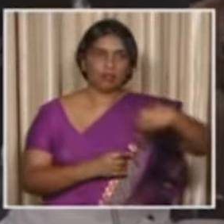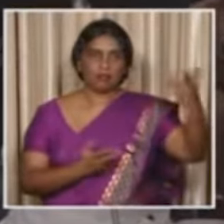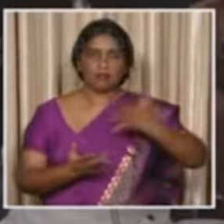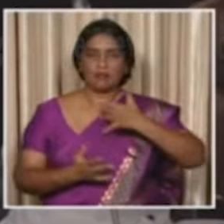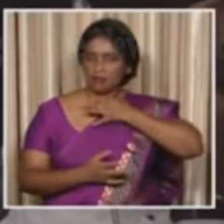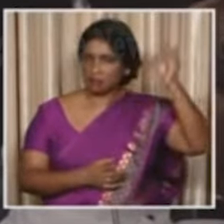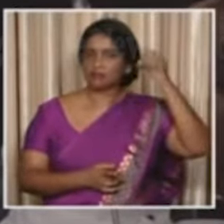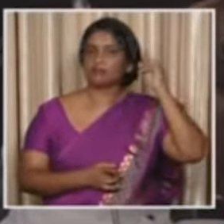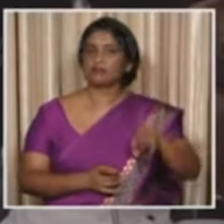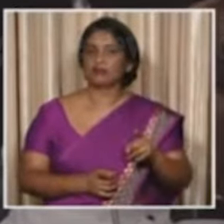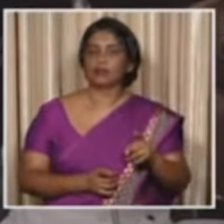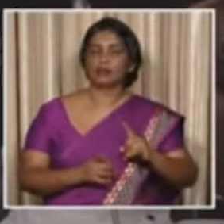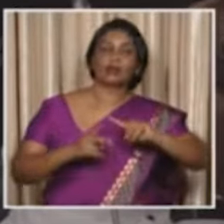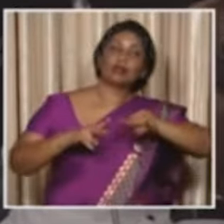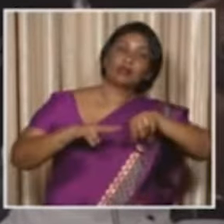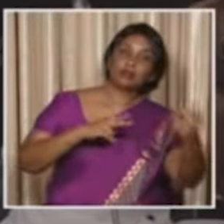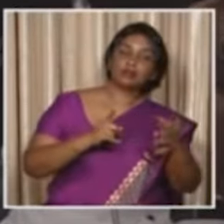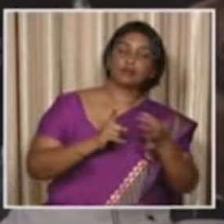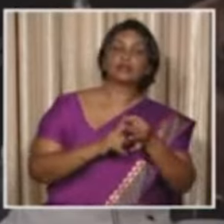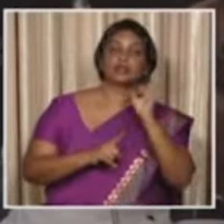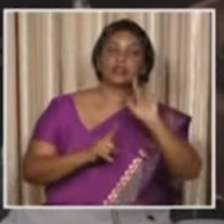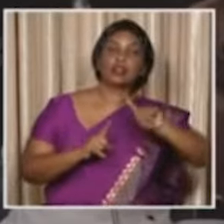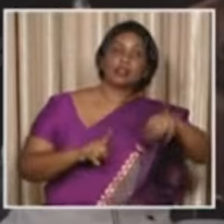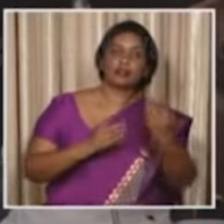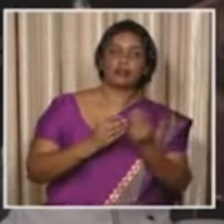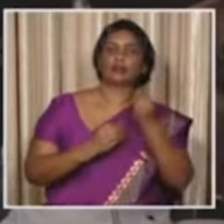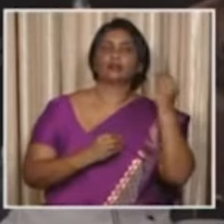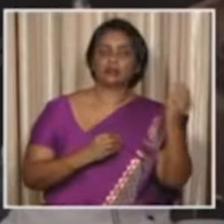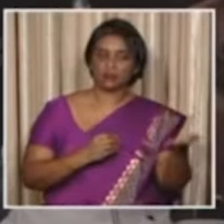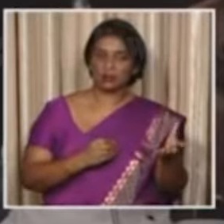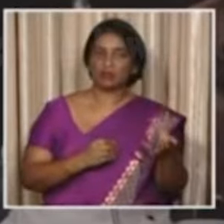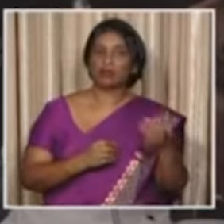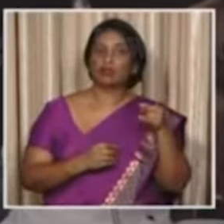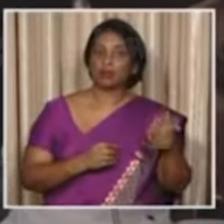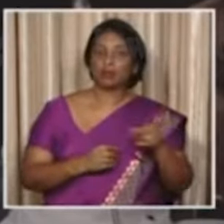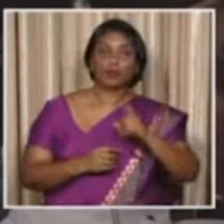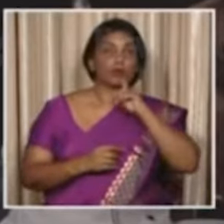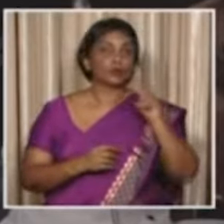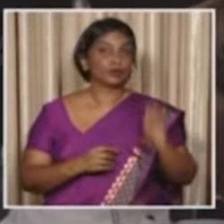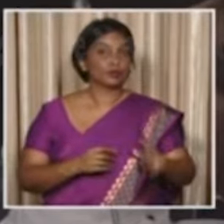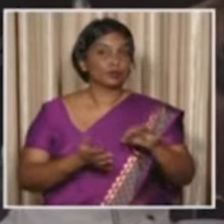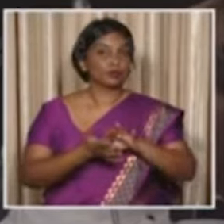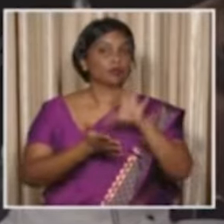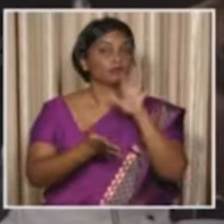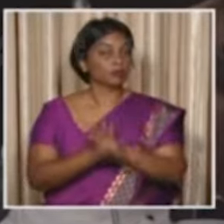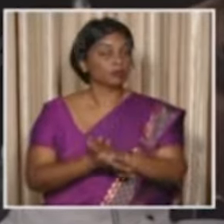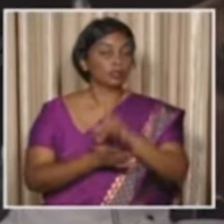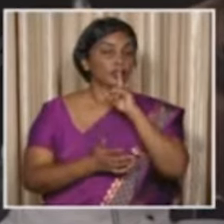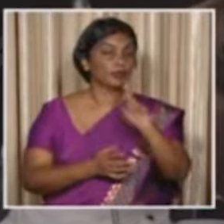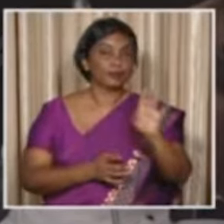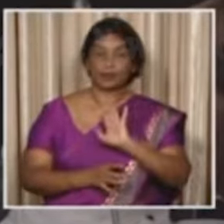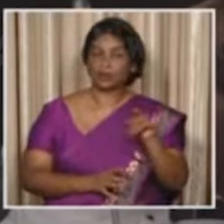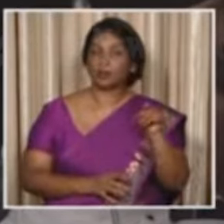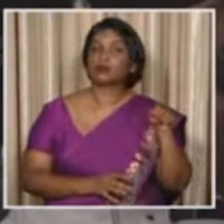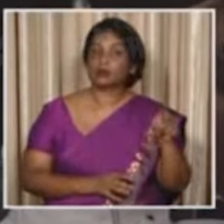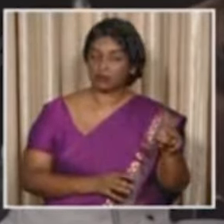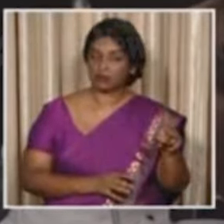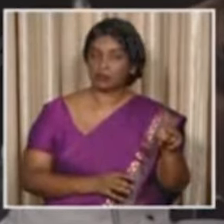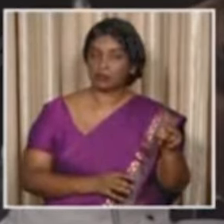ඊට පස්සේ තව ජනාධිපතිවරේ තව එක්කෙනෙකුට දුන්නා. ඒක සුප්‍රීම් කෝට් එකේ තීන්දුව දුන්න විතරක් නෙවෙයි